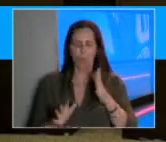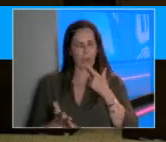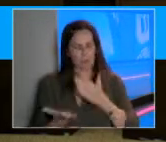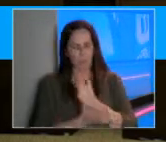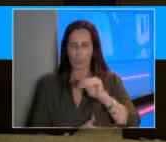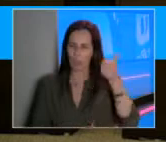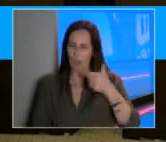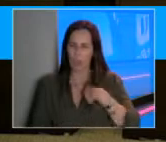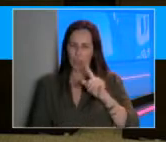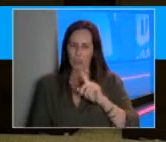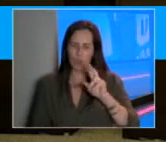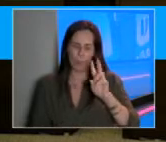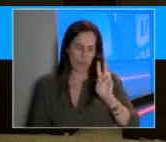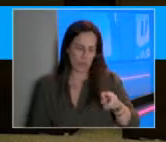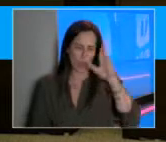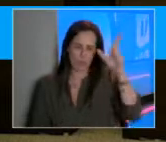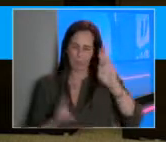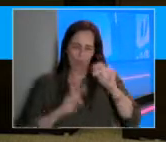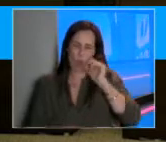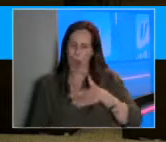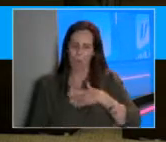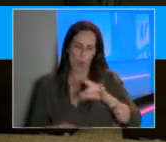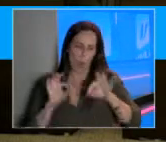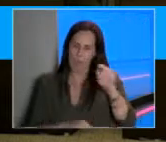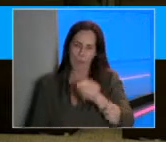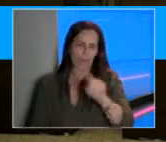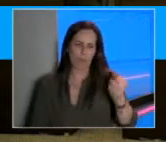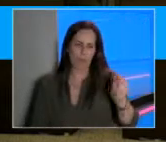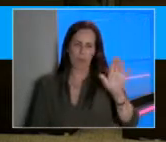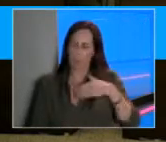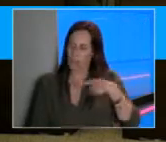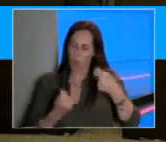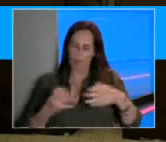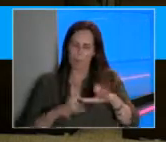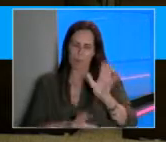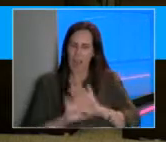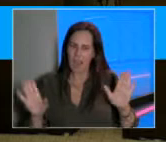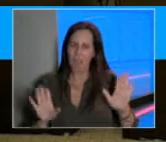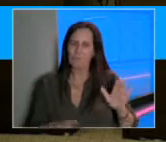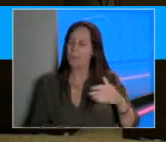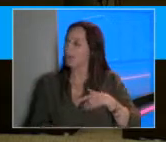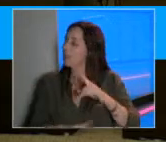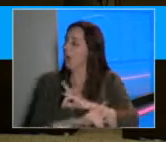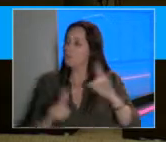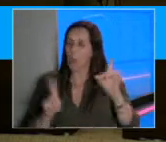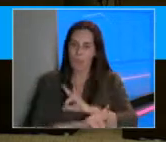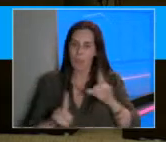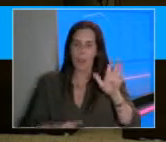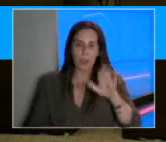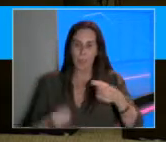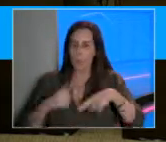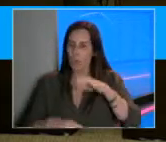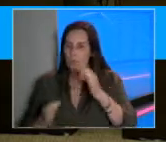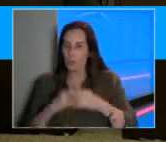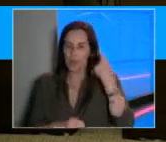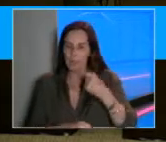כנה. ראשית, אני לא איש יש עתיד, ואני לא איש כחול לבן, לא הצבעתי למפלגה הזו, אינני חבר במפלגה הזו. אני לעולם, גם בתחום